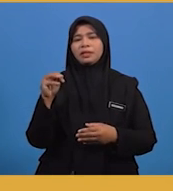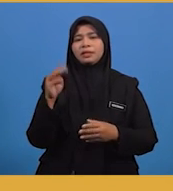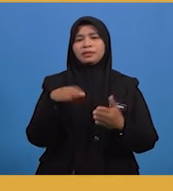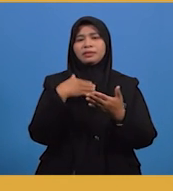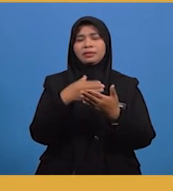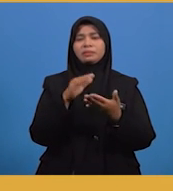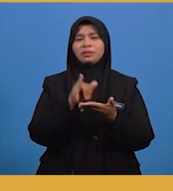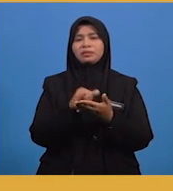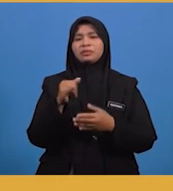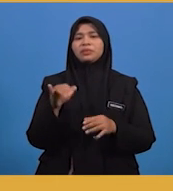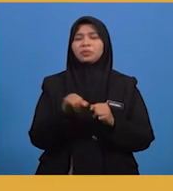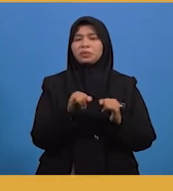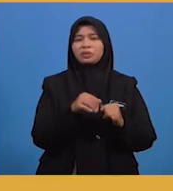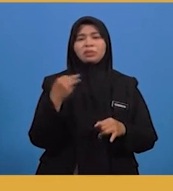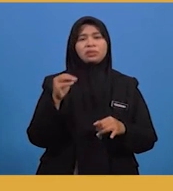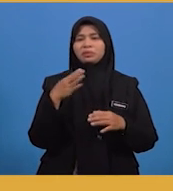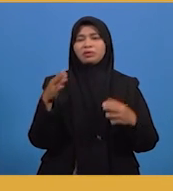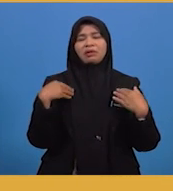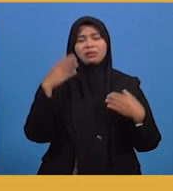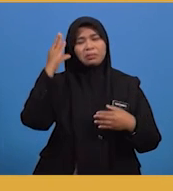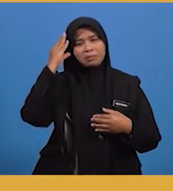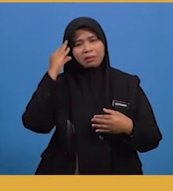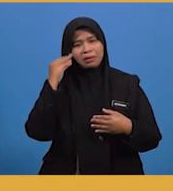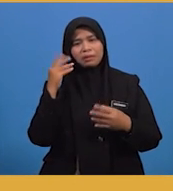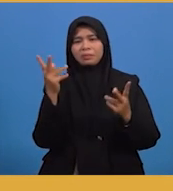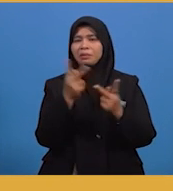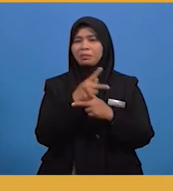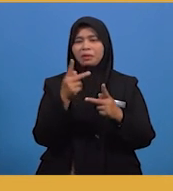mereka telah mempunyai pengalaman berperang di